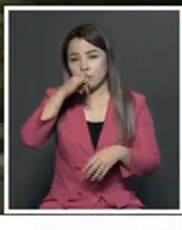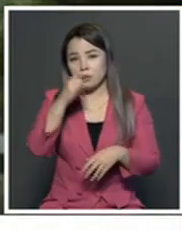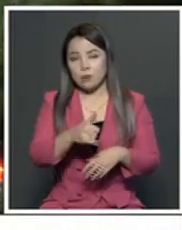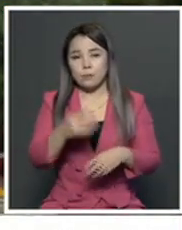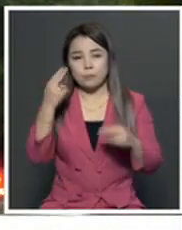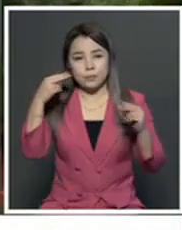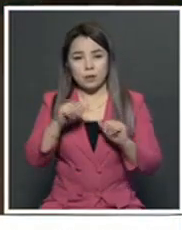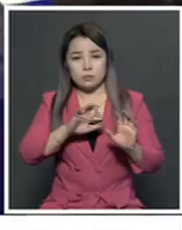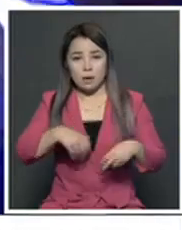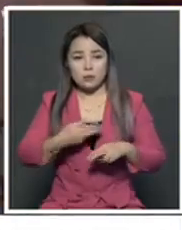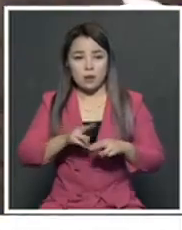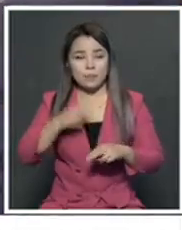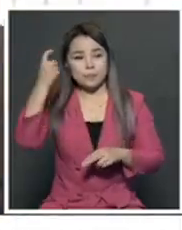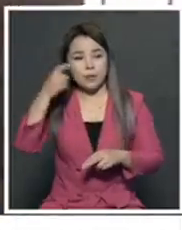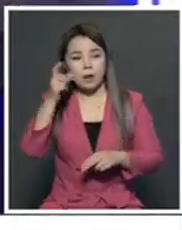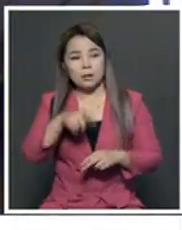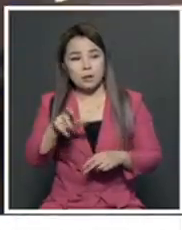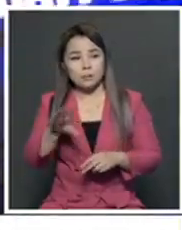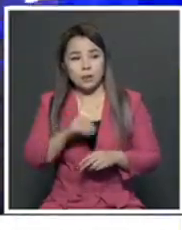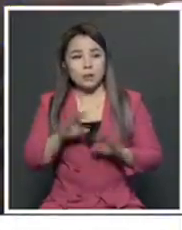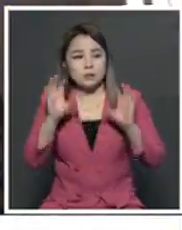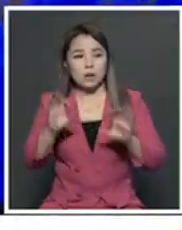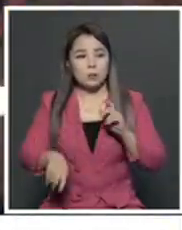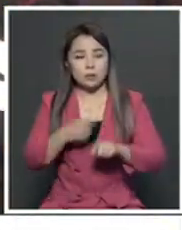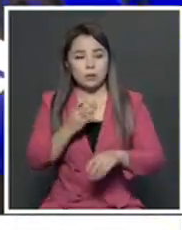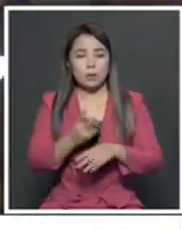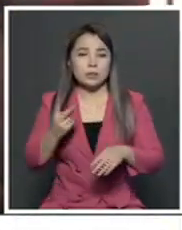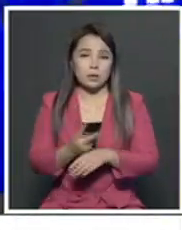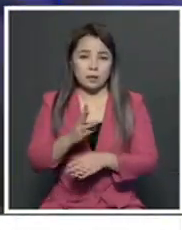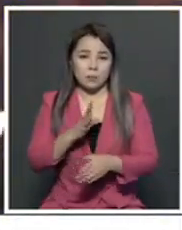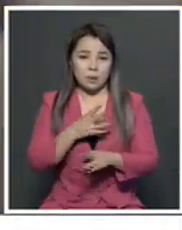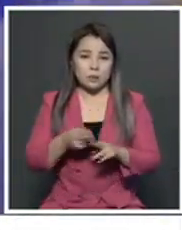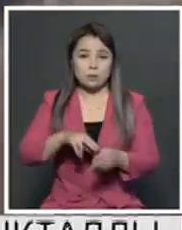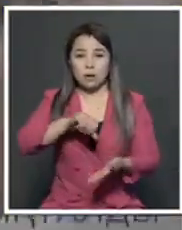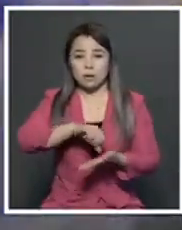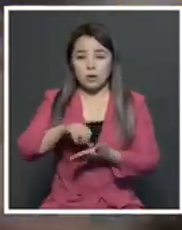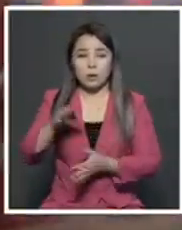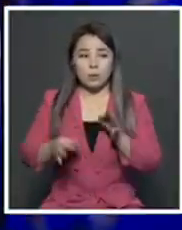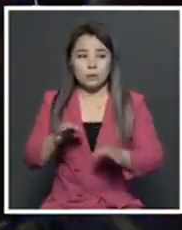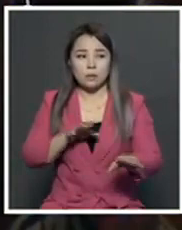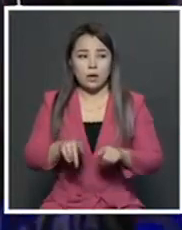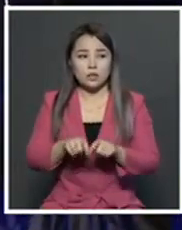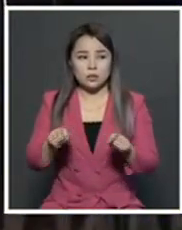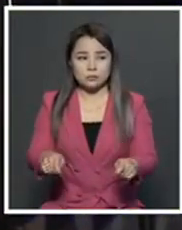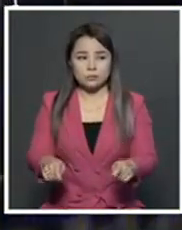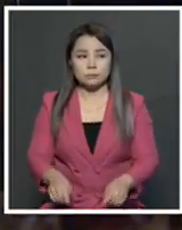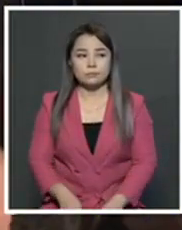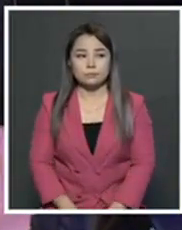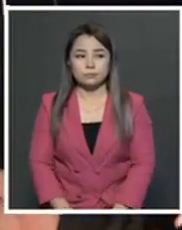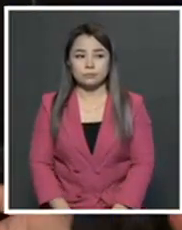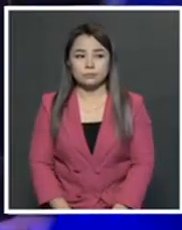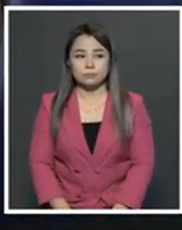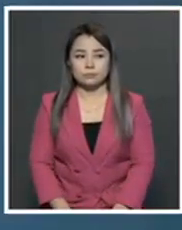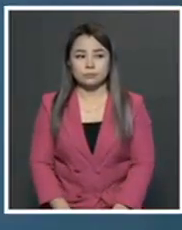тәулікке қамалды. Аш суға сылқия тойып алғандардың бірі бұл заңсыздыққа екінші рет барған, сондықтан оған қатысты қылмыстық іс қозғалды.